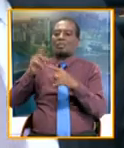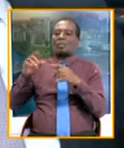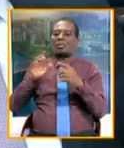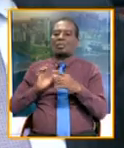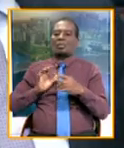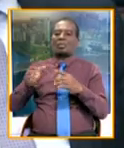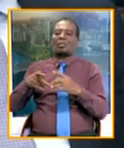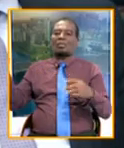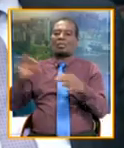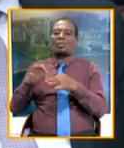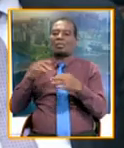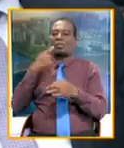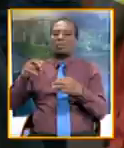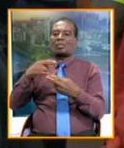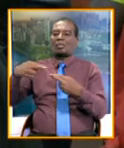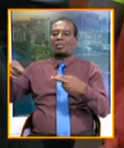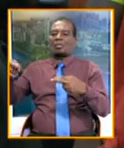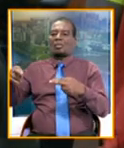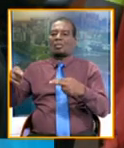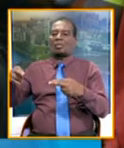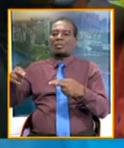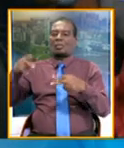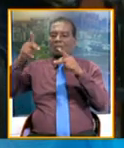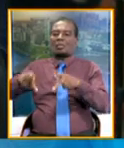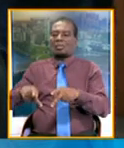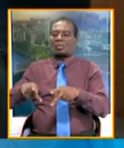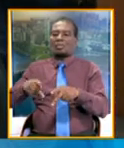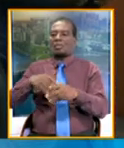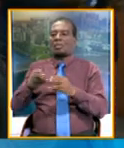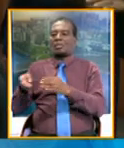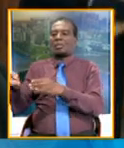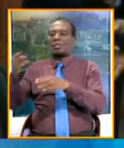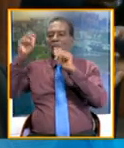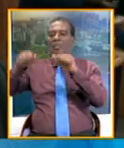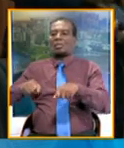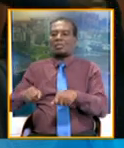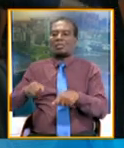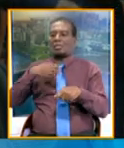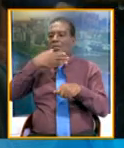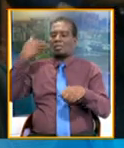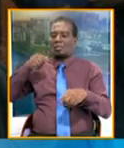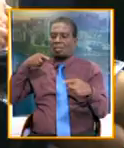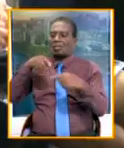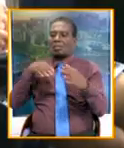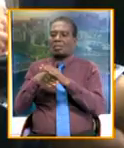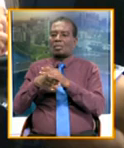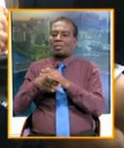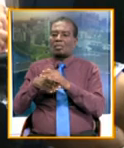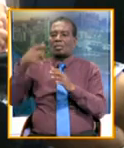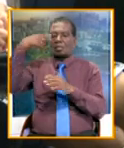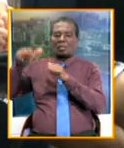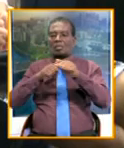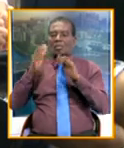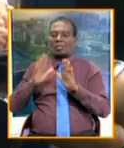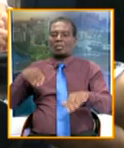Ce partenariat va mettre en relation des personnes de manière à pouvoir mieux lutter contre la contrefaçon. Tous les